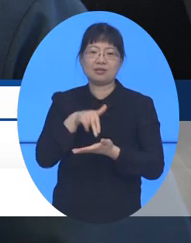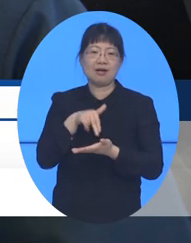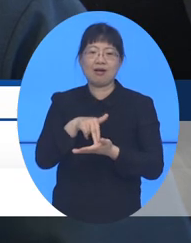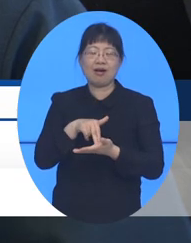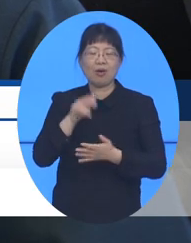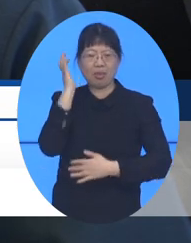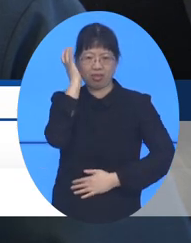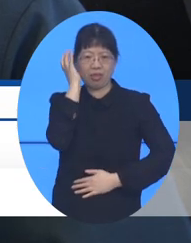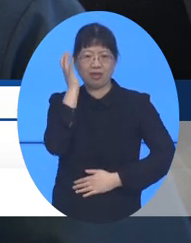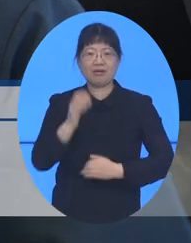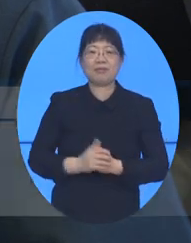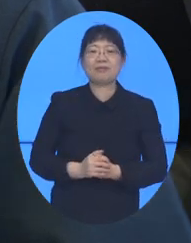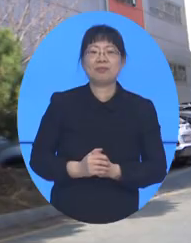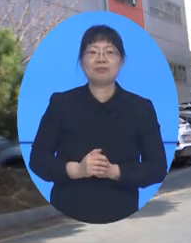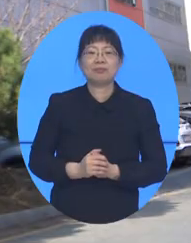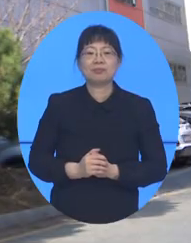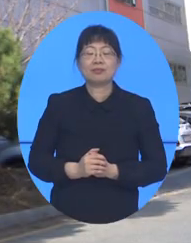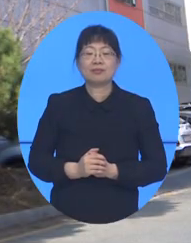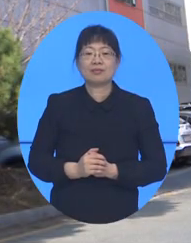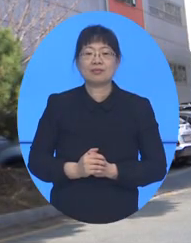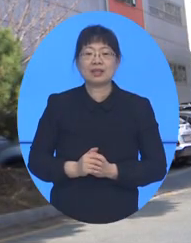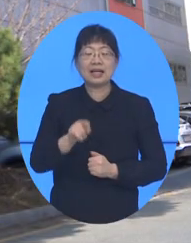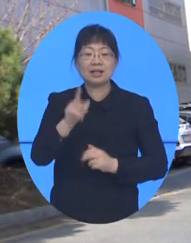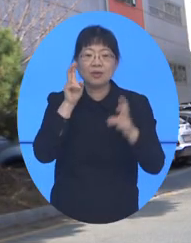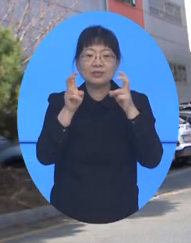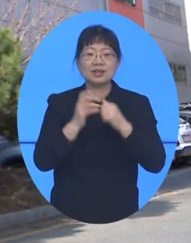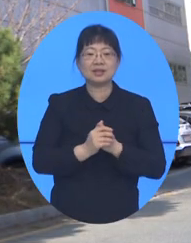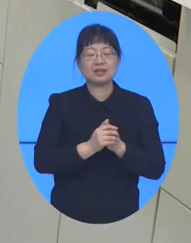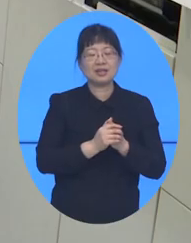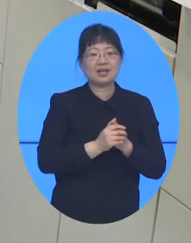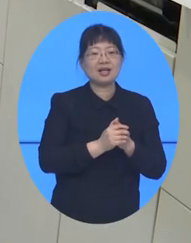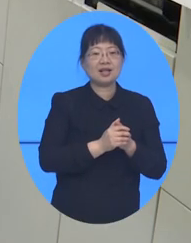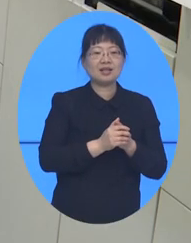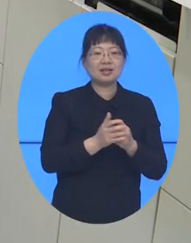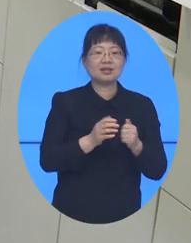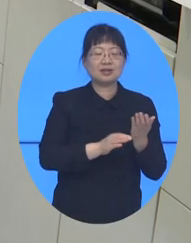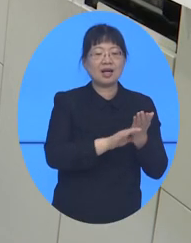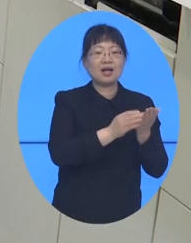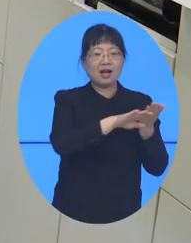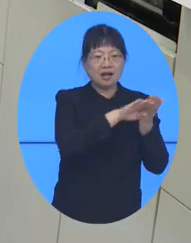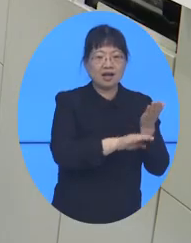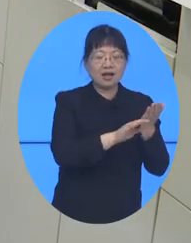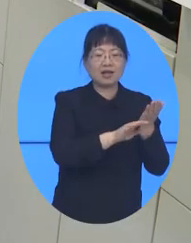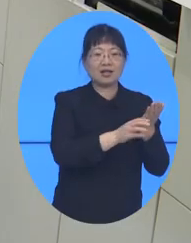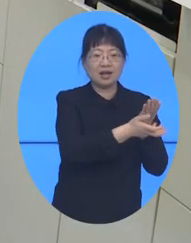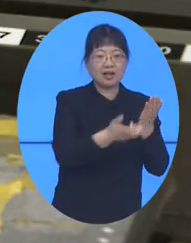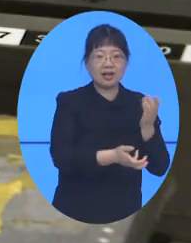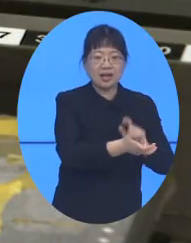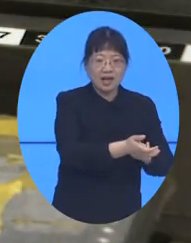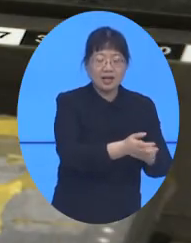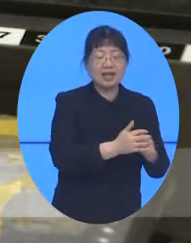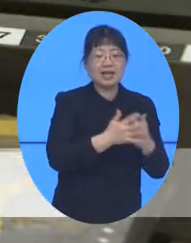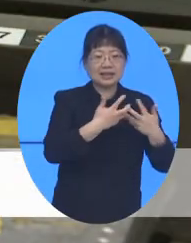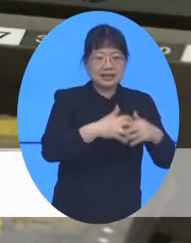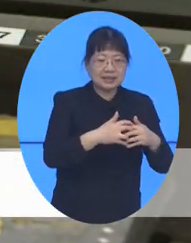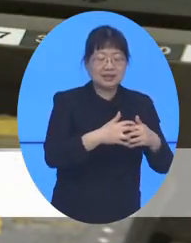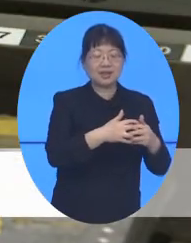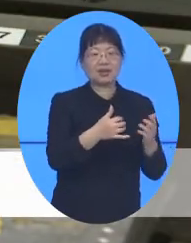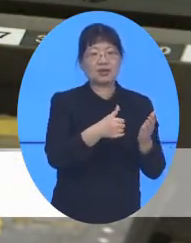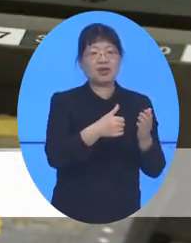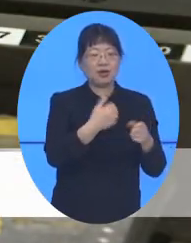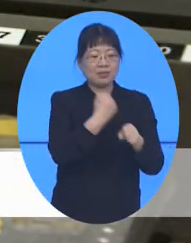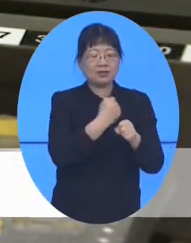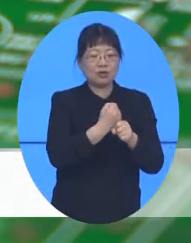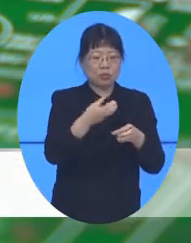상당히 난처합니다. 이 업체는 하청업체로부터 기기 안에 들어가는 칩 등을 구매해 제조하고 있는데 원재료